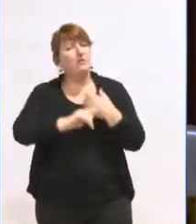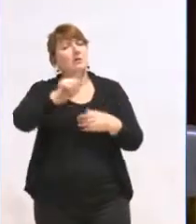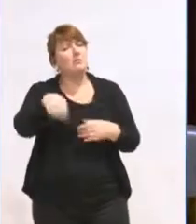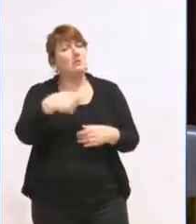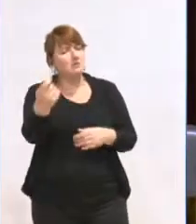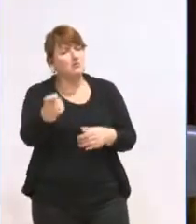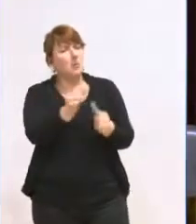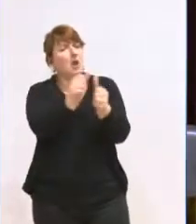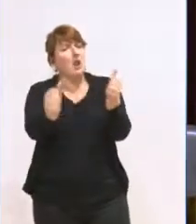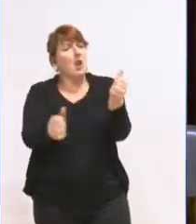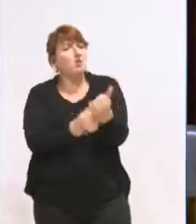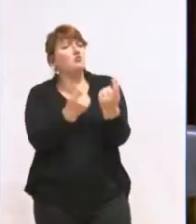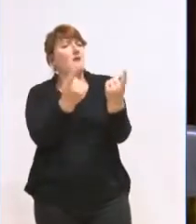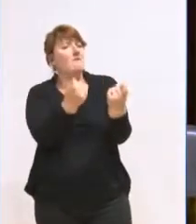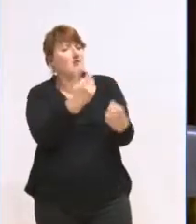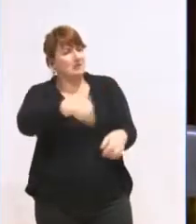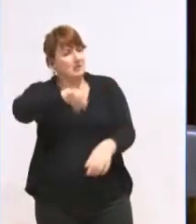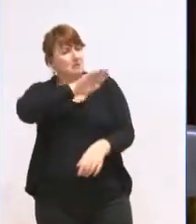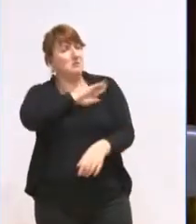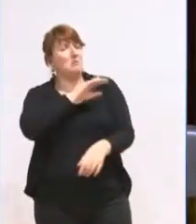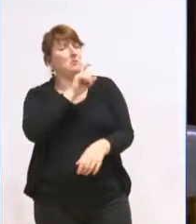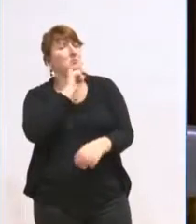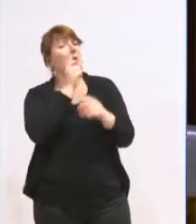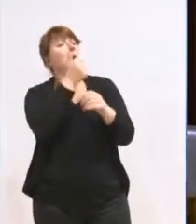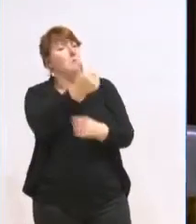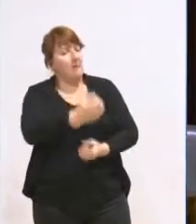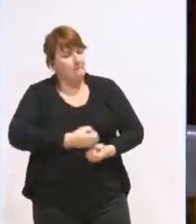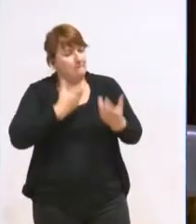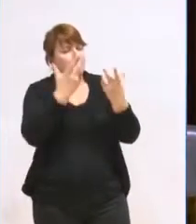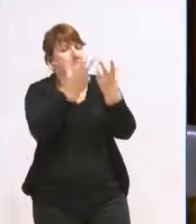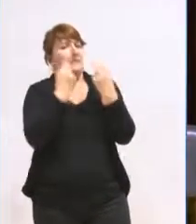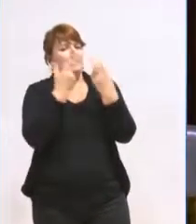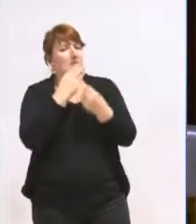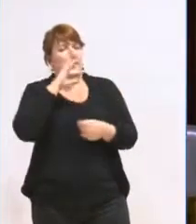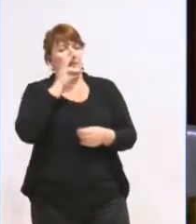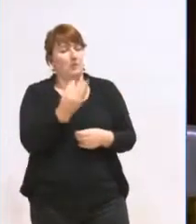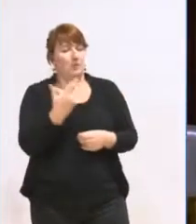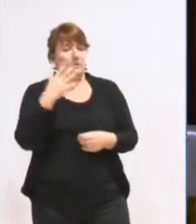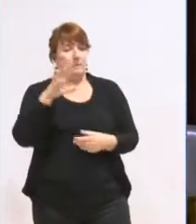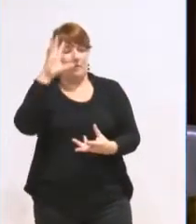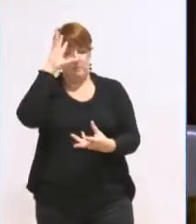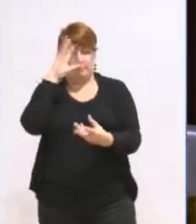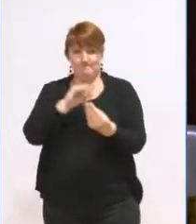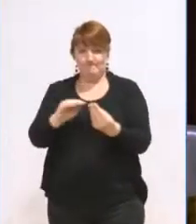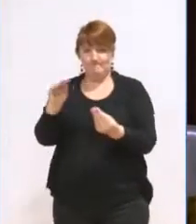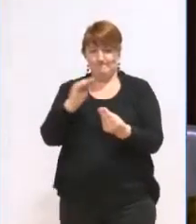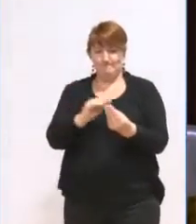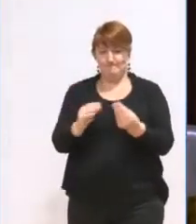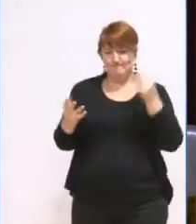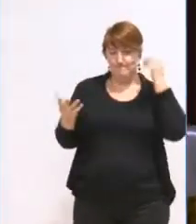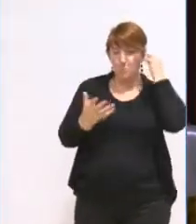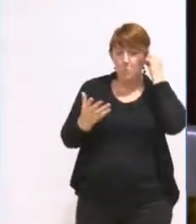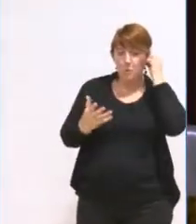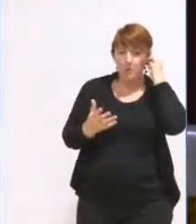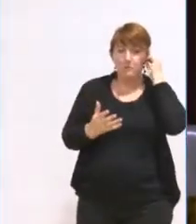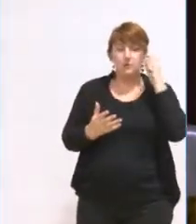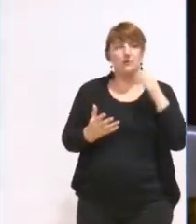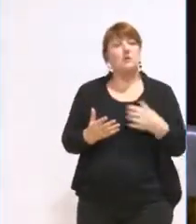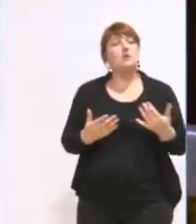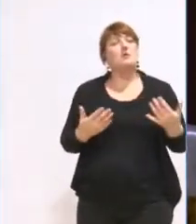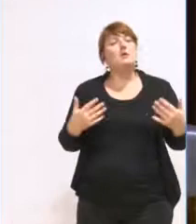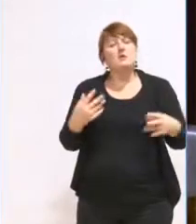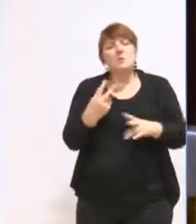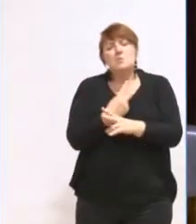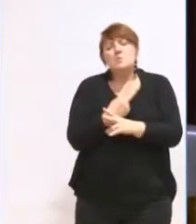finances l'évoquer, c'est le questionnement, pour ne pas dire l'épée de Damoclès forte, qui